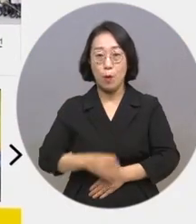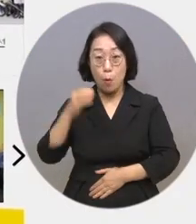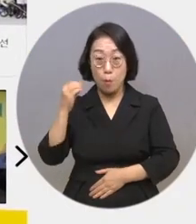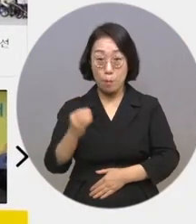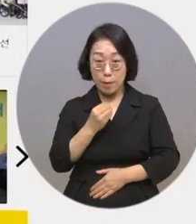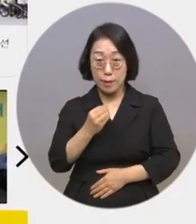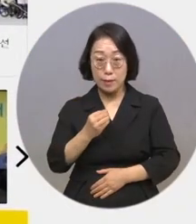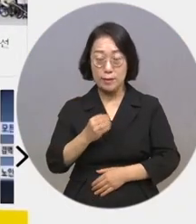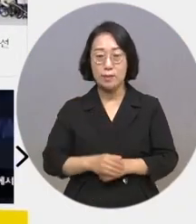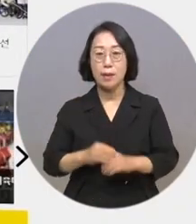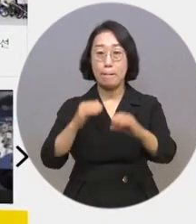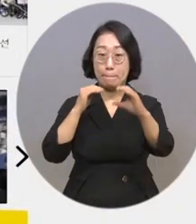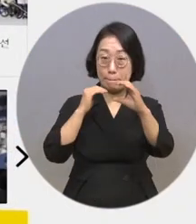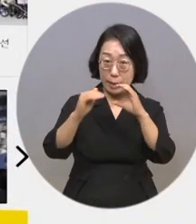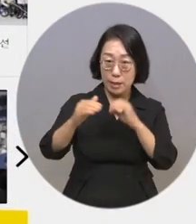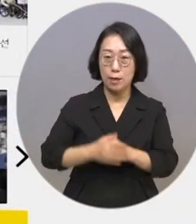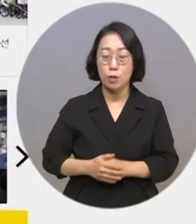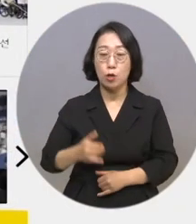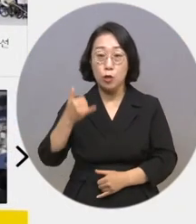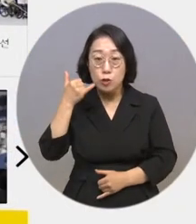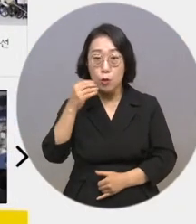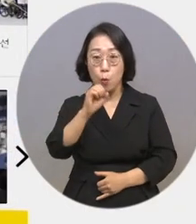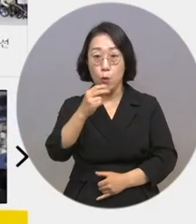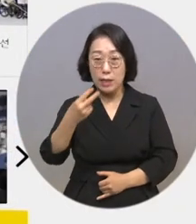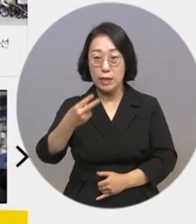홈페이지 또는 전자우편,